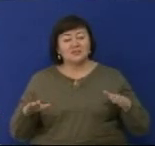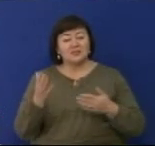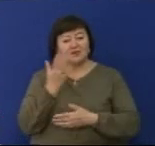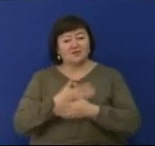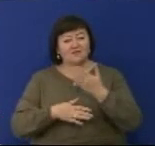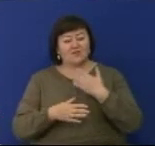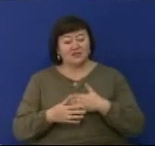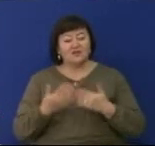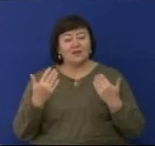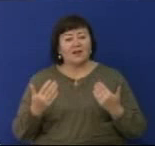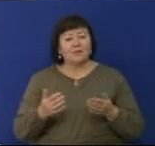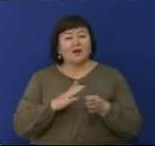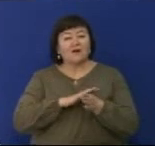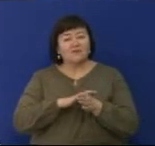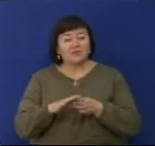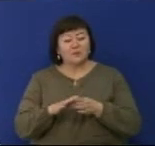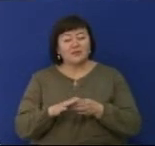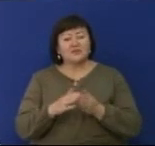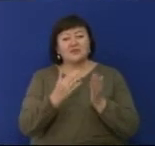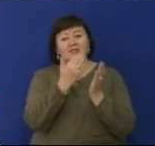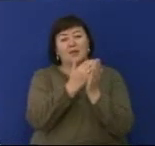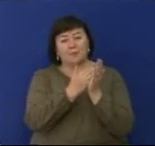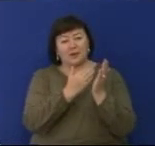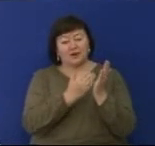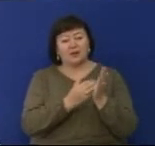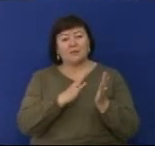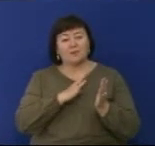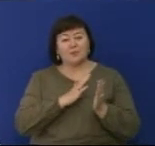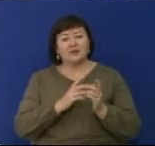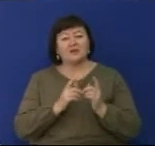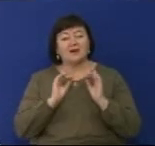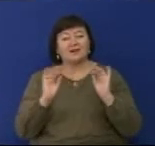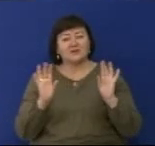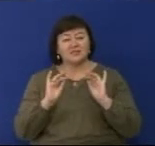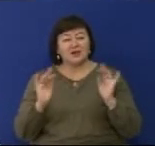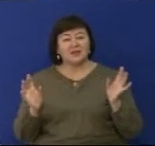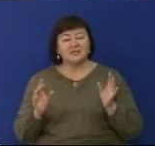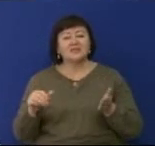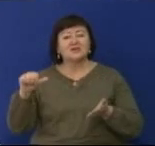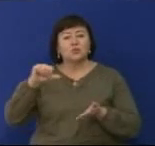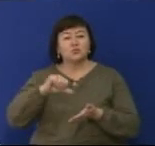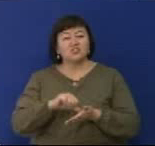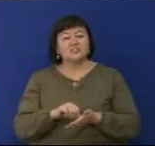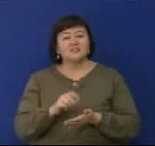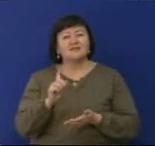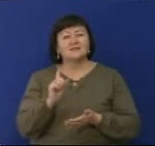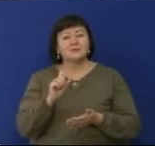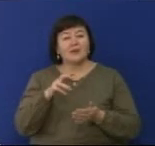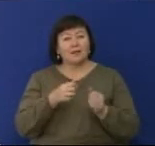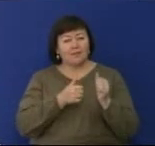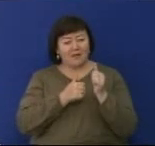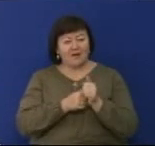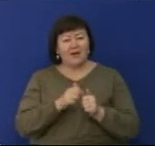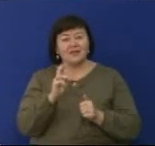других жилищных программ была рассказана сегодня на пресс-конференции с участием заместителя акима города тараза либо его представителя отдела